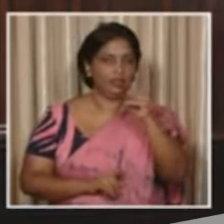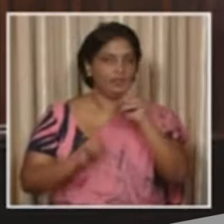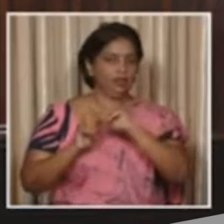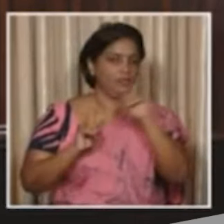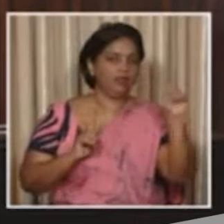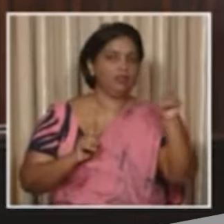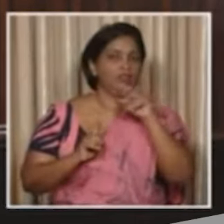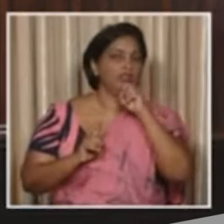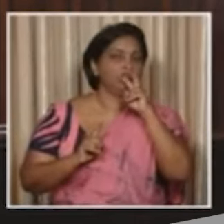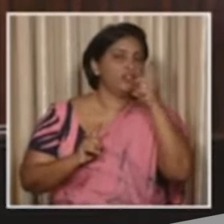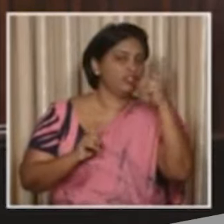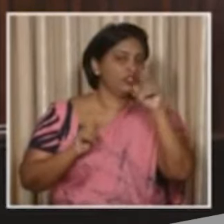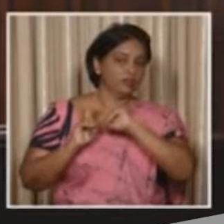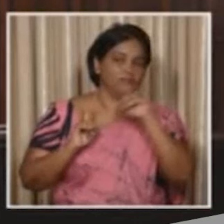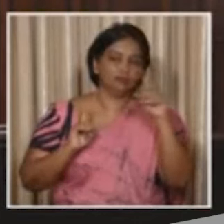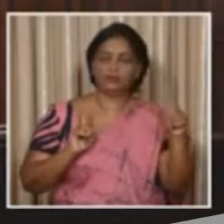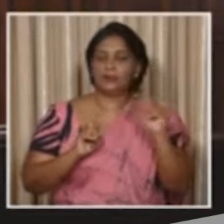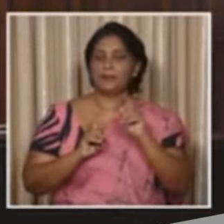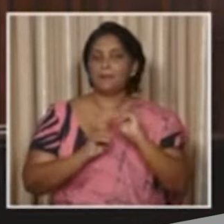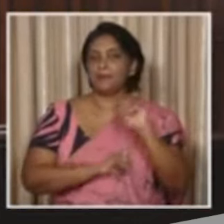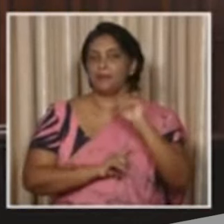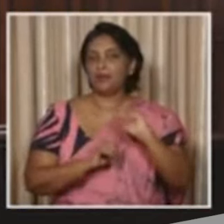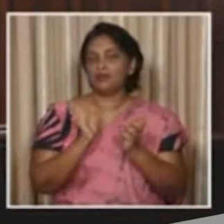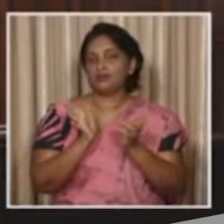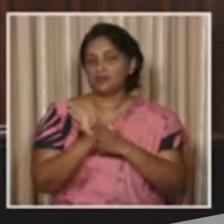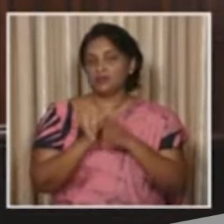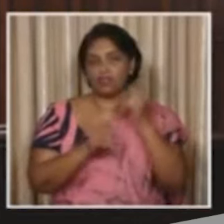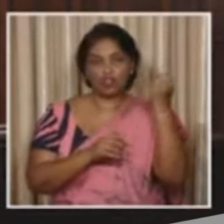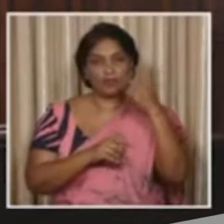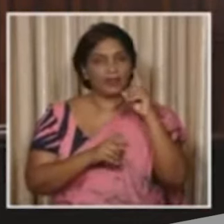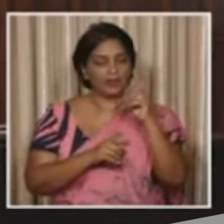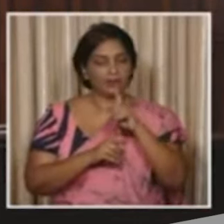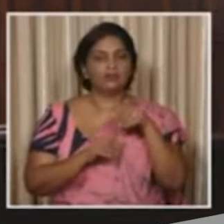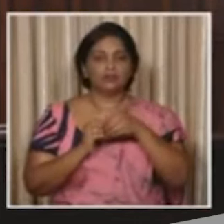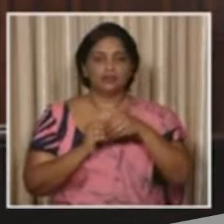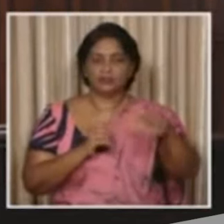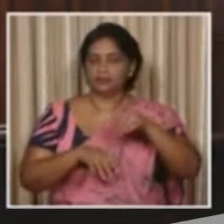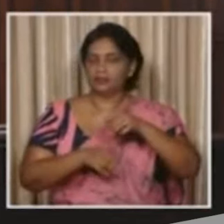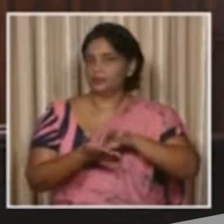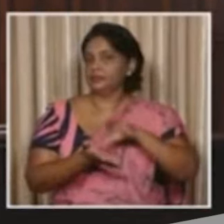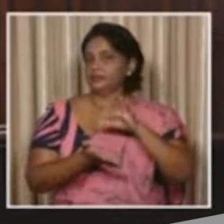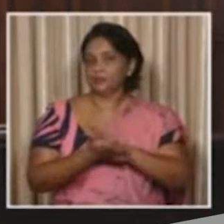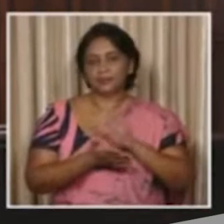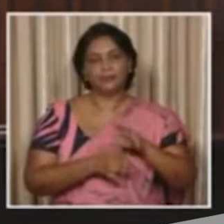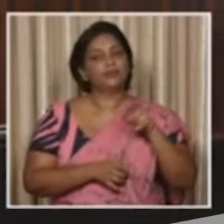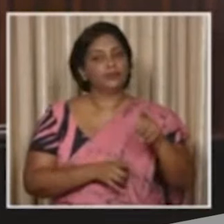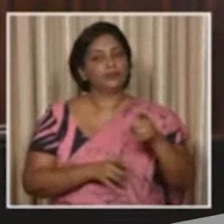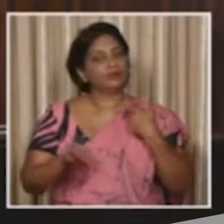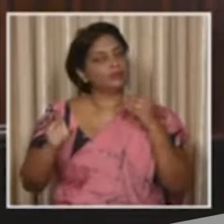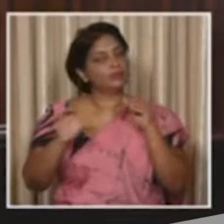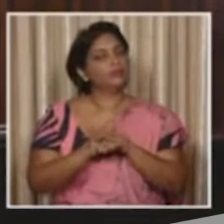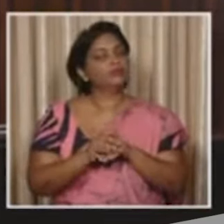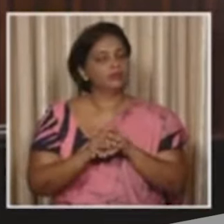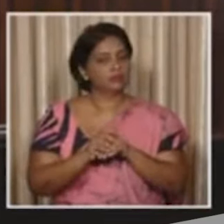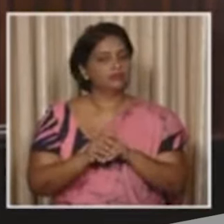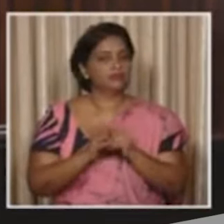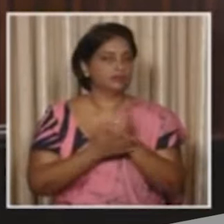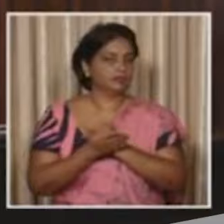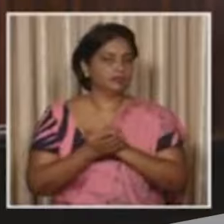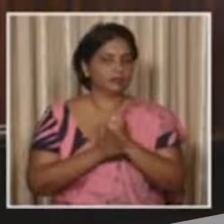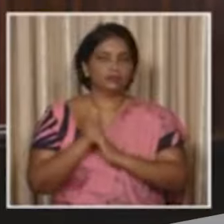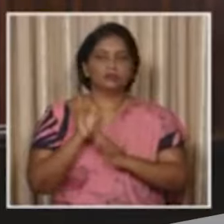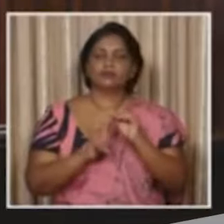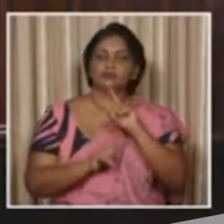මධ්‍යාහන 12 දක්වා පාර්ලිමේන්තු කාර්ක සභා කාමර අංක 1 දී පැවැත්වීමට කටයුතු යොදා ඇත. ඒ සඳහා පැමිණ සහභාගී වෙනුමෙන් සියලු